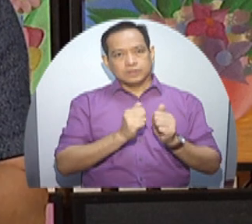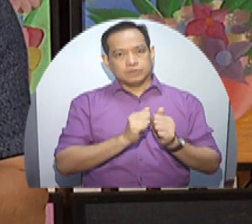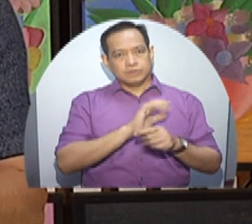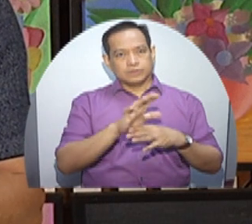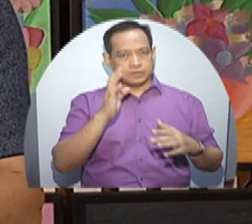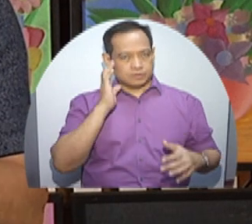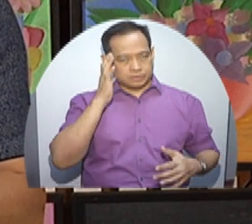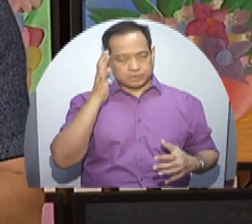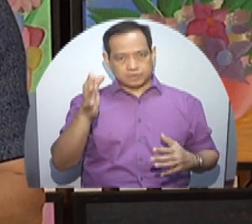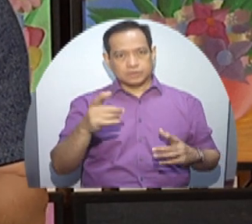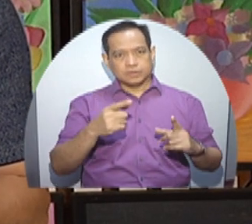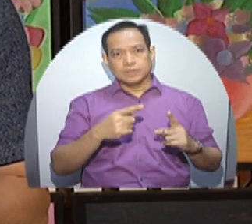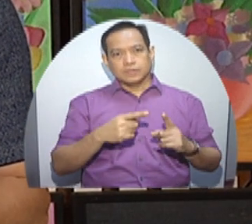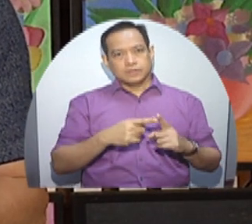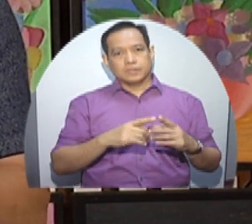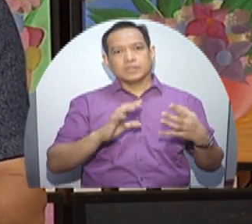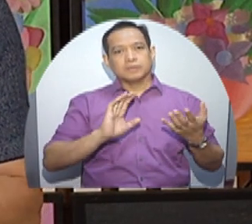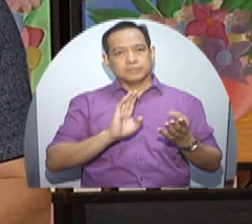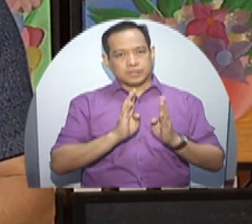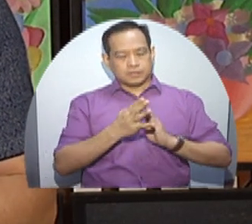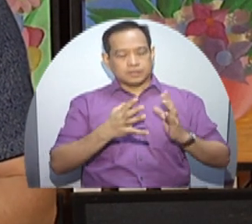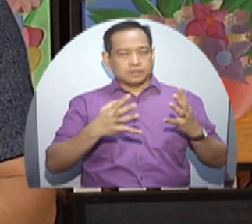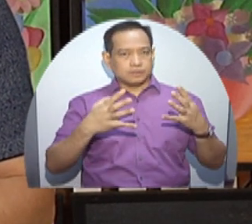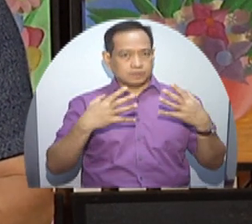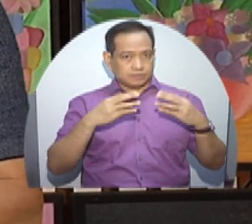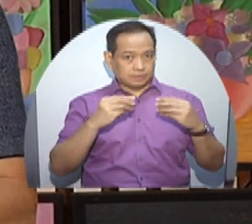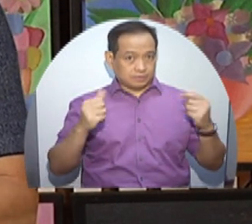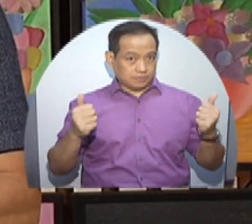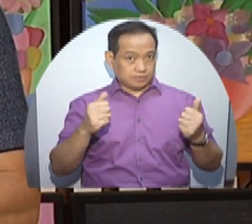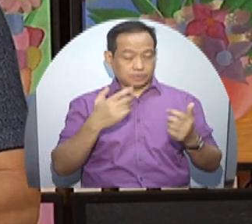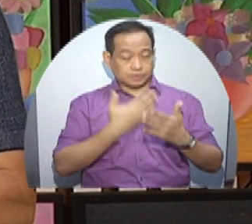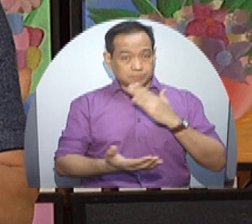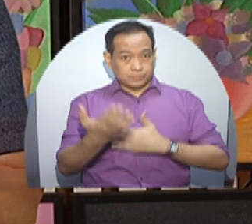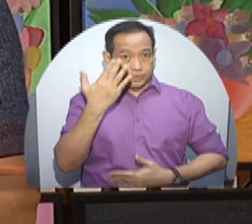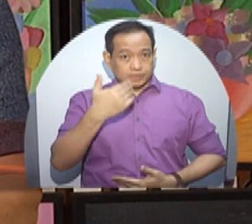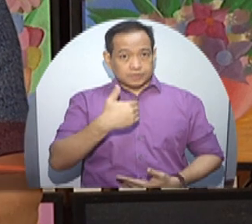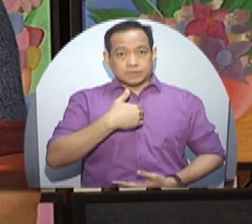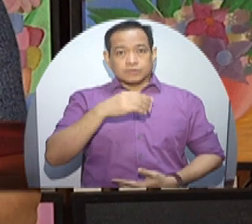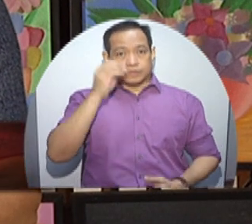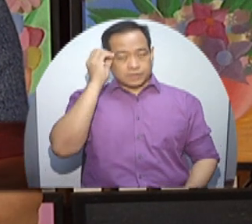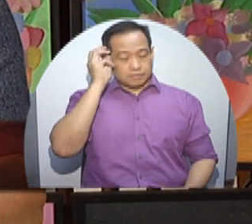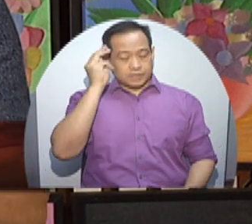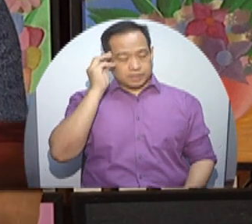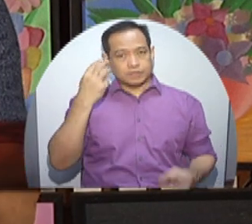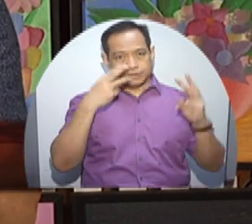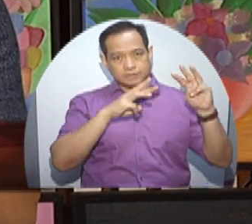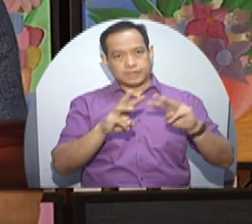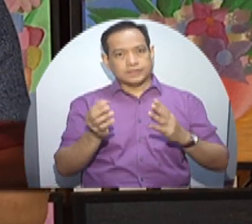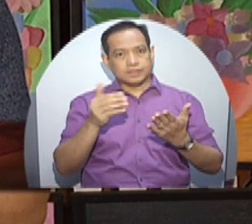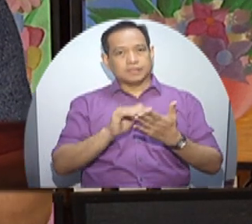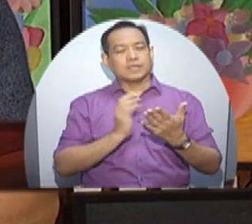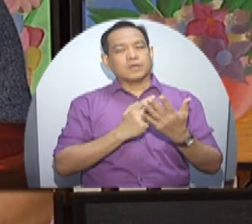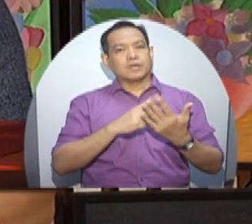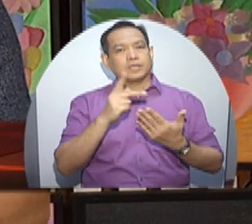kanilang tibay ng determinasyon nila, gumagaling sila. Magandang umaga po, ito po si Orly Mercado. Muli kayong